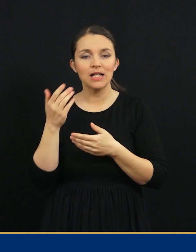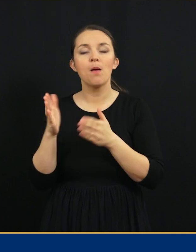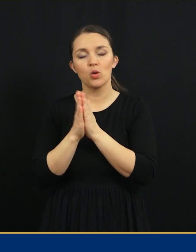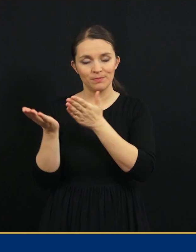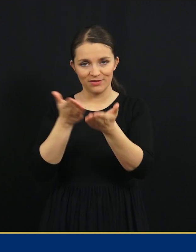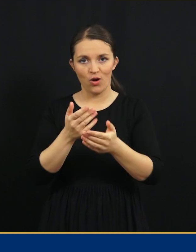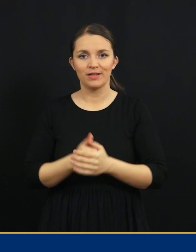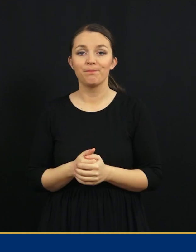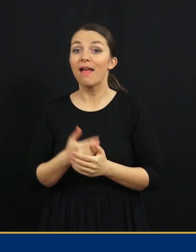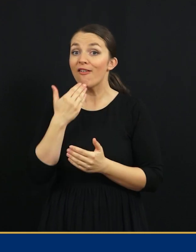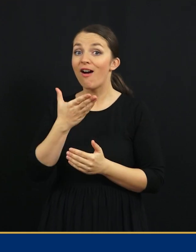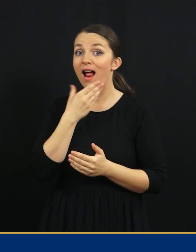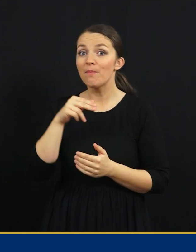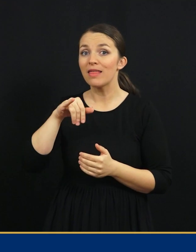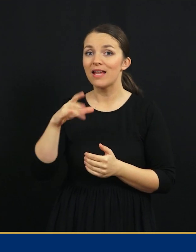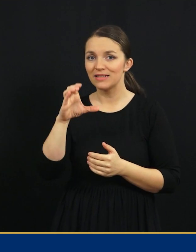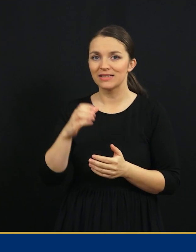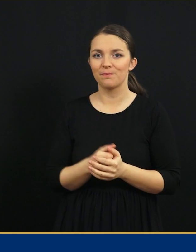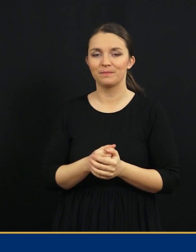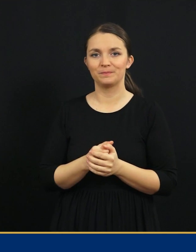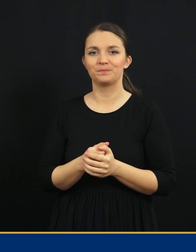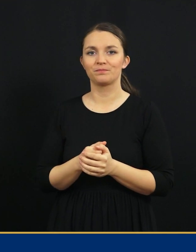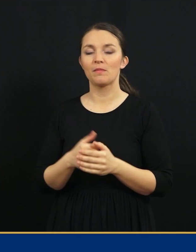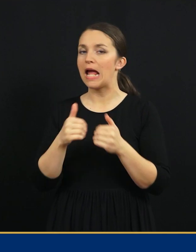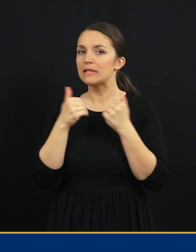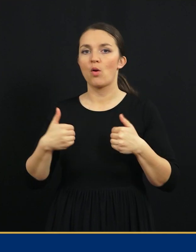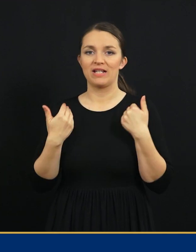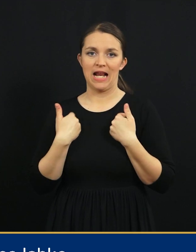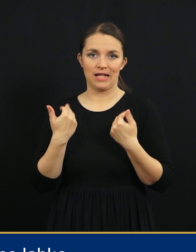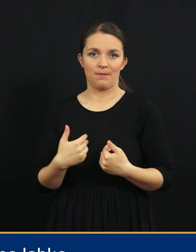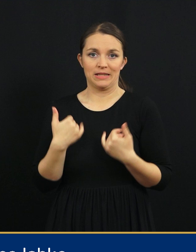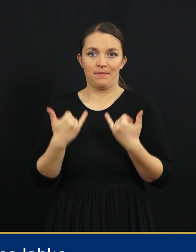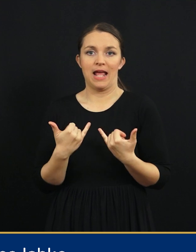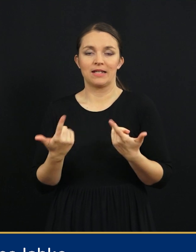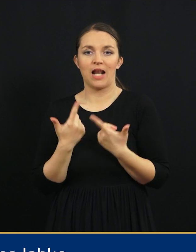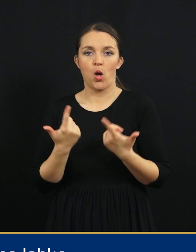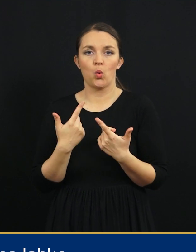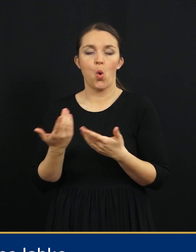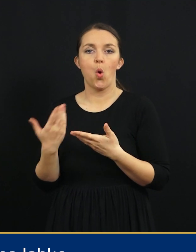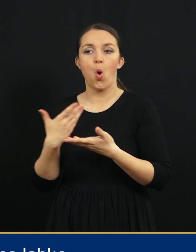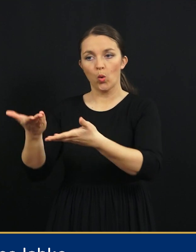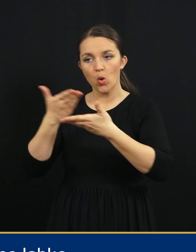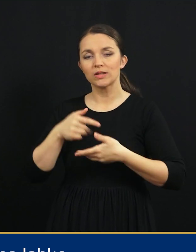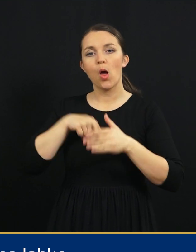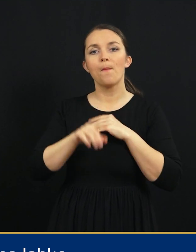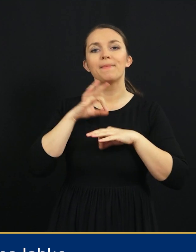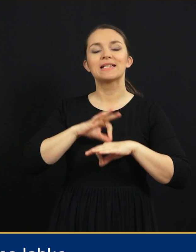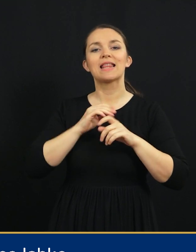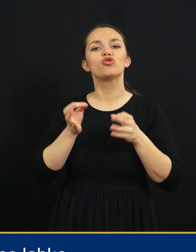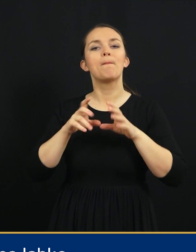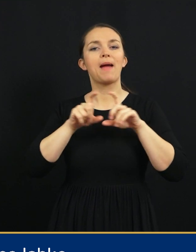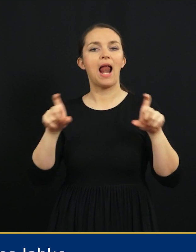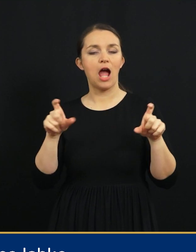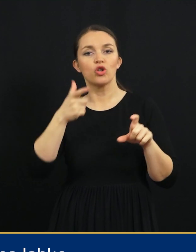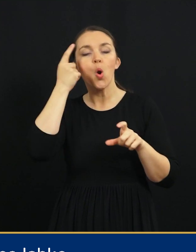predsednica, prosim, izvolite. Ja, hvala lepa, Nejc. Izjemno vesela sem, da sem danes lahko gostila v